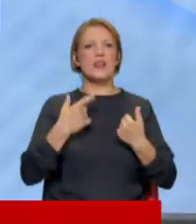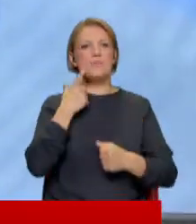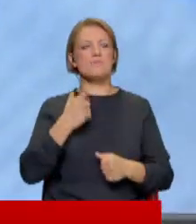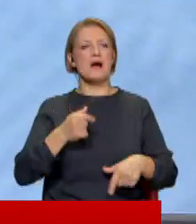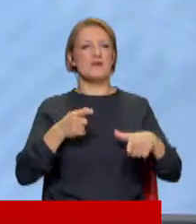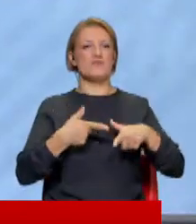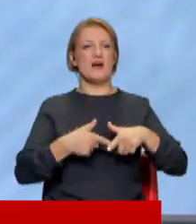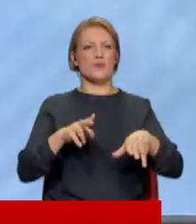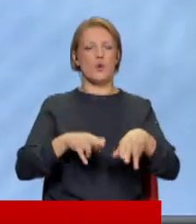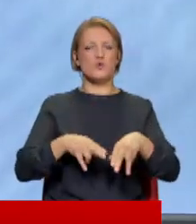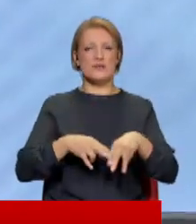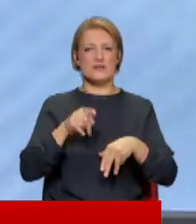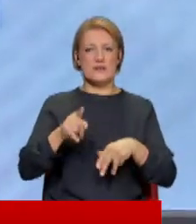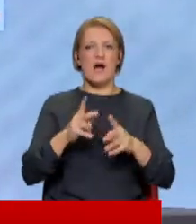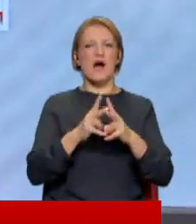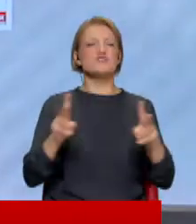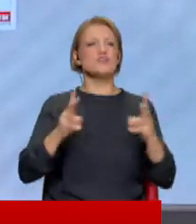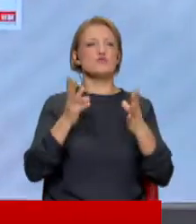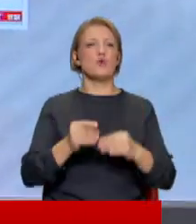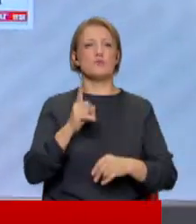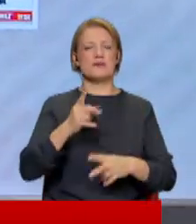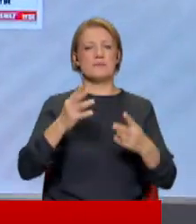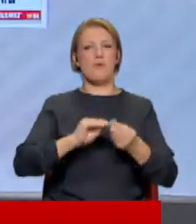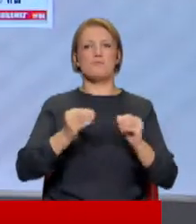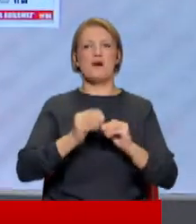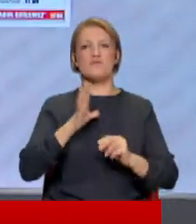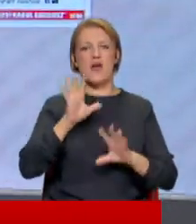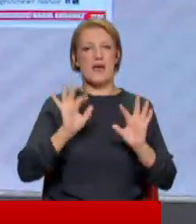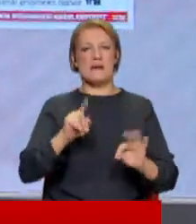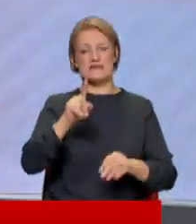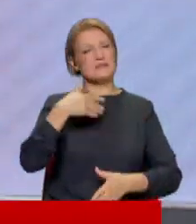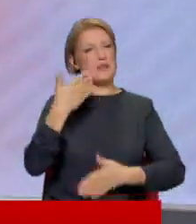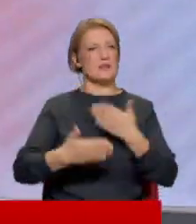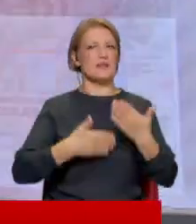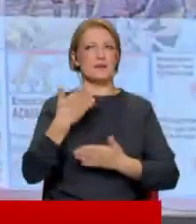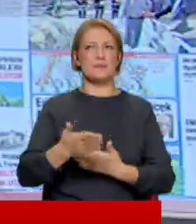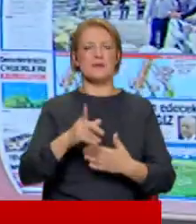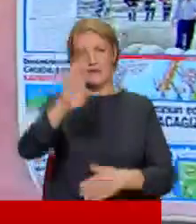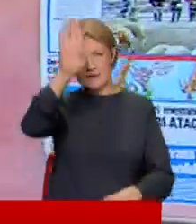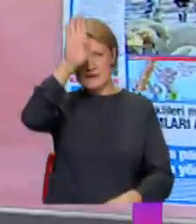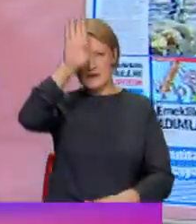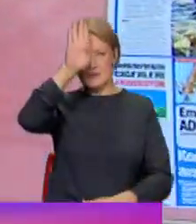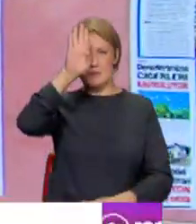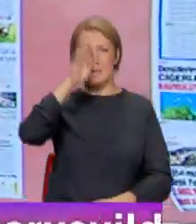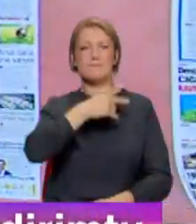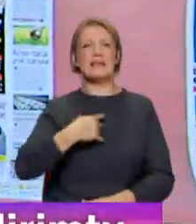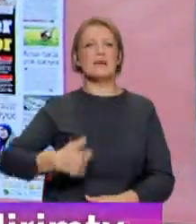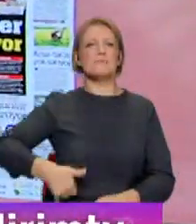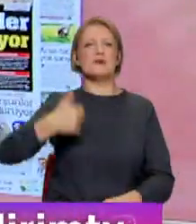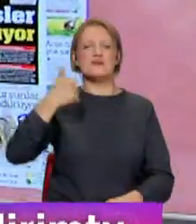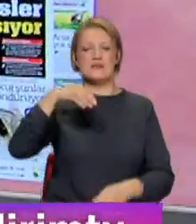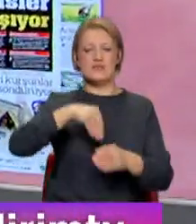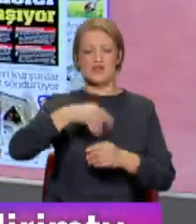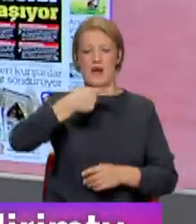Bakanı Fahrettin Koca'nın açıklamış olduğu bir mesele var onu da hemen size ileteyim İstanbul Belediye Başkanı